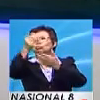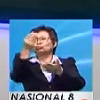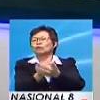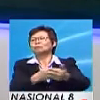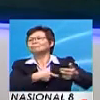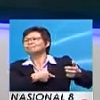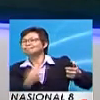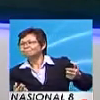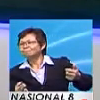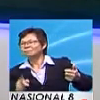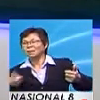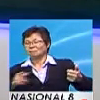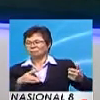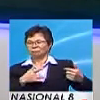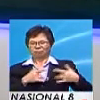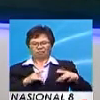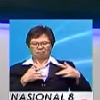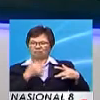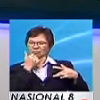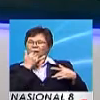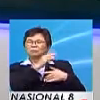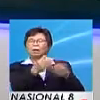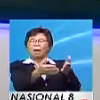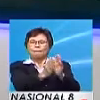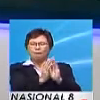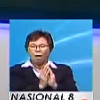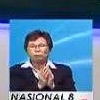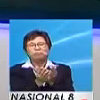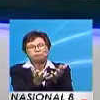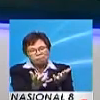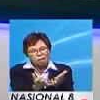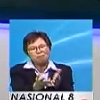dia bagaimanapun mengaku tidak bersalah dan mohon